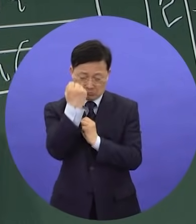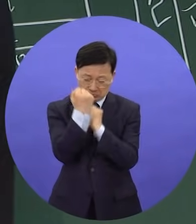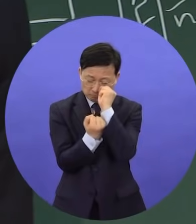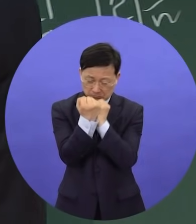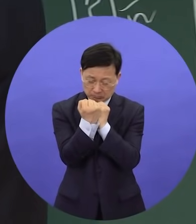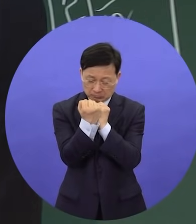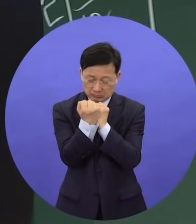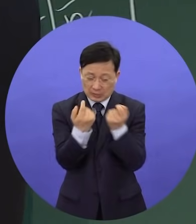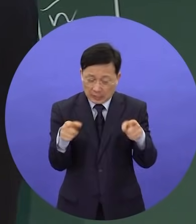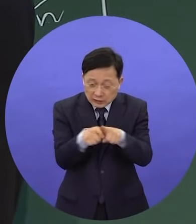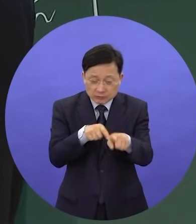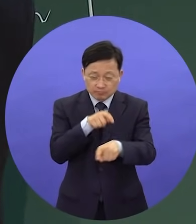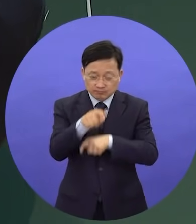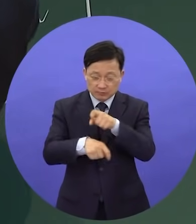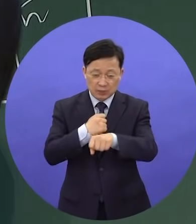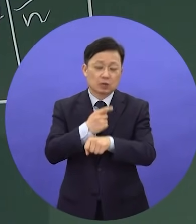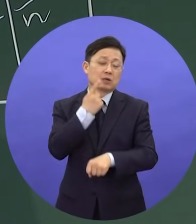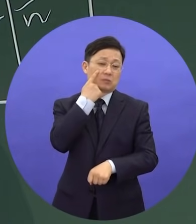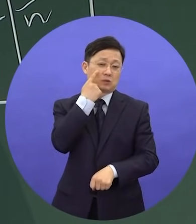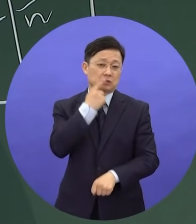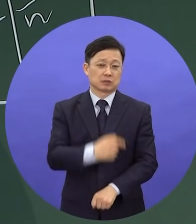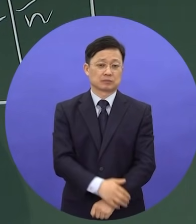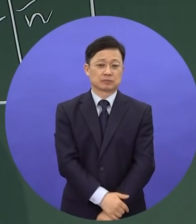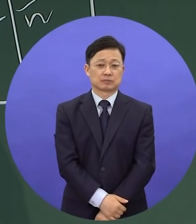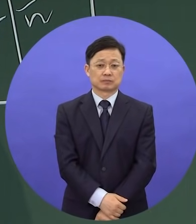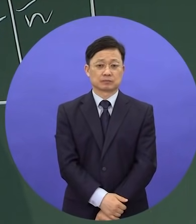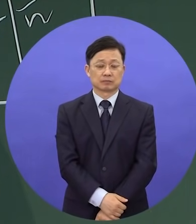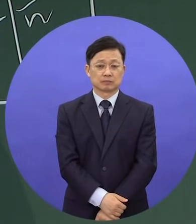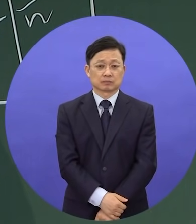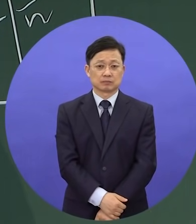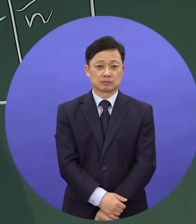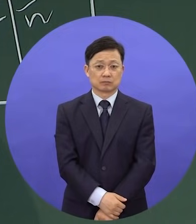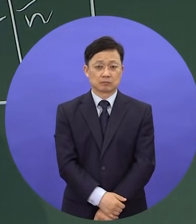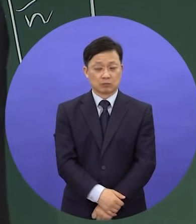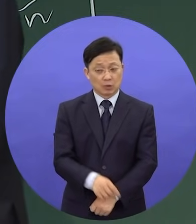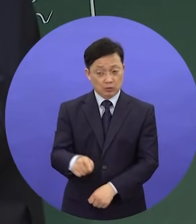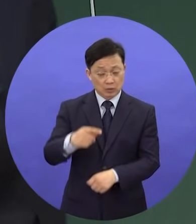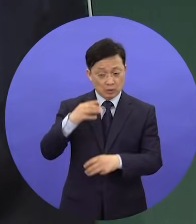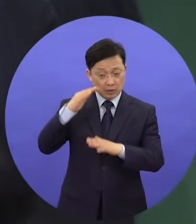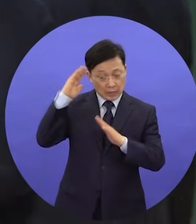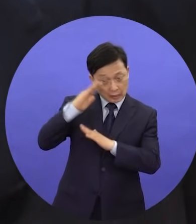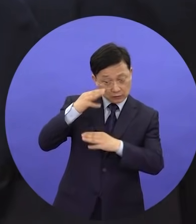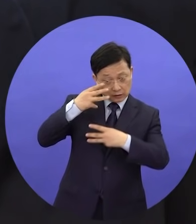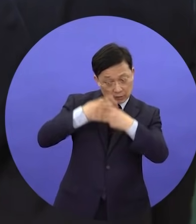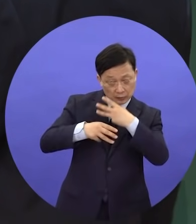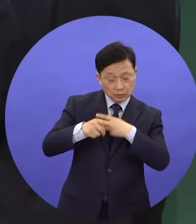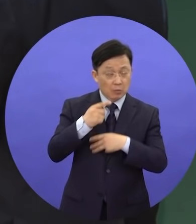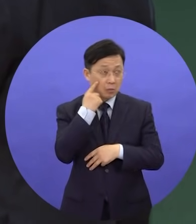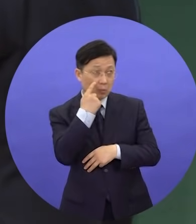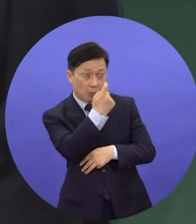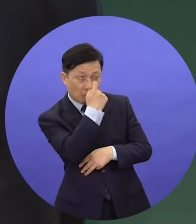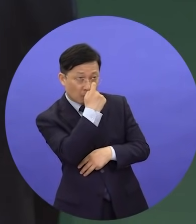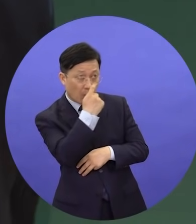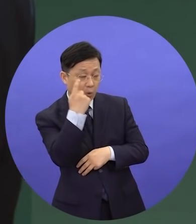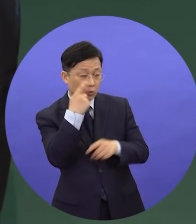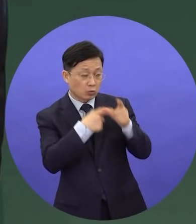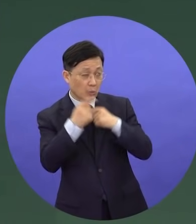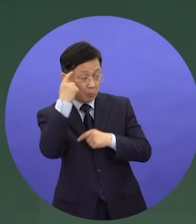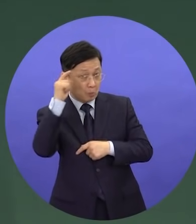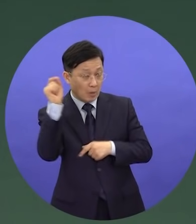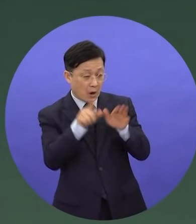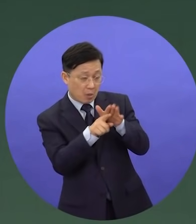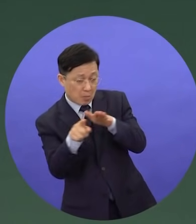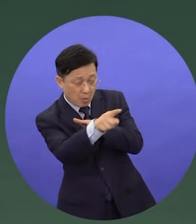to your children and to your family members. 네 날만 가지 마라. 애들 똑똑한 아이들은 더 잘할 수 있어. Oh, why don't you try making this time? And kids who are smart can do it better than